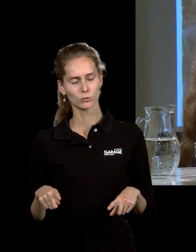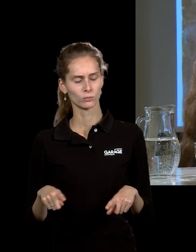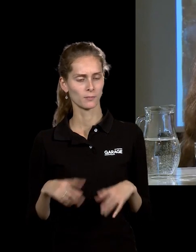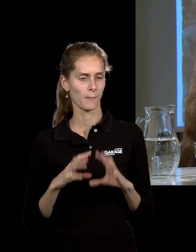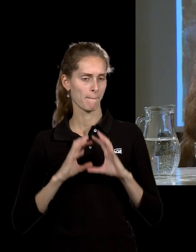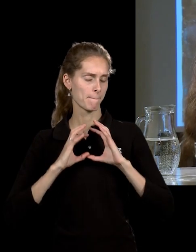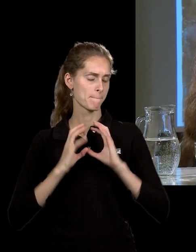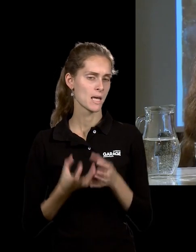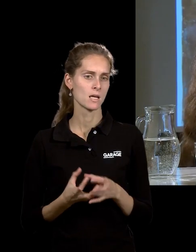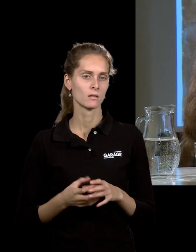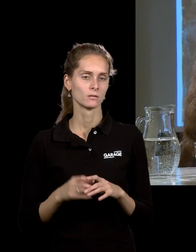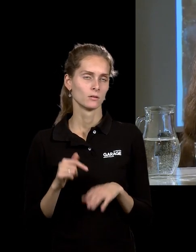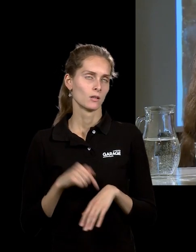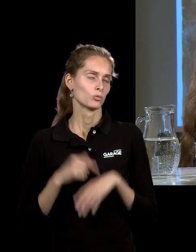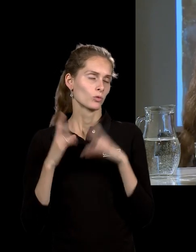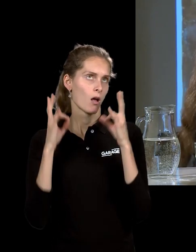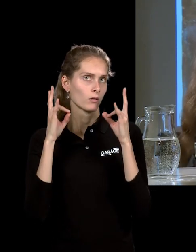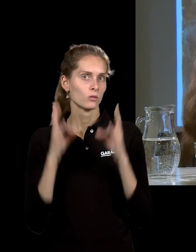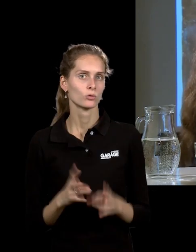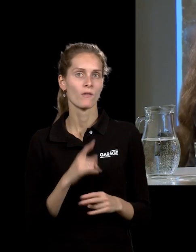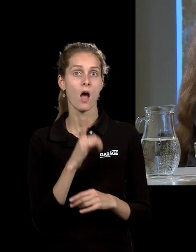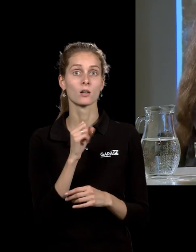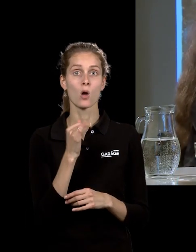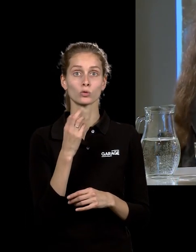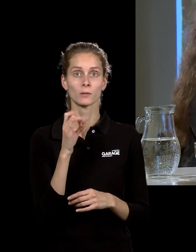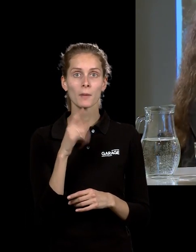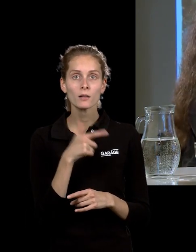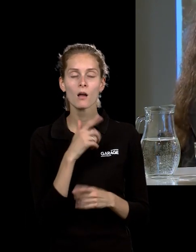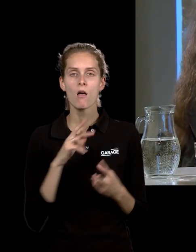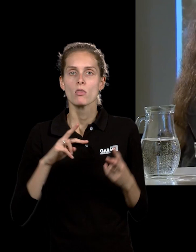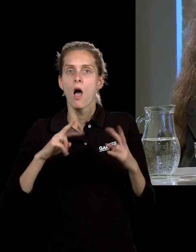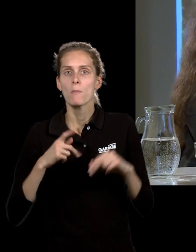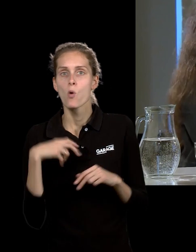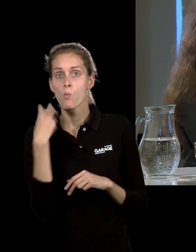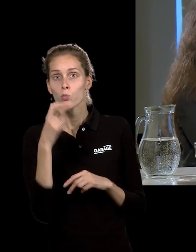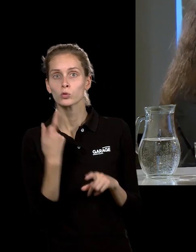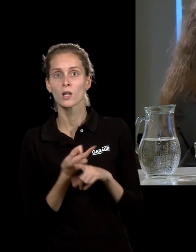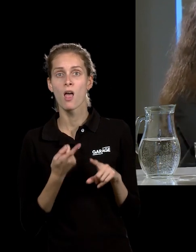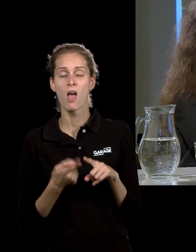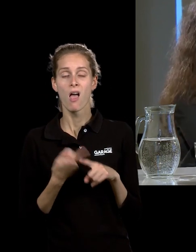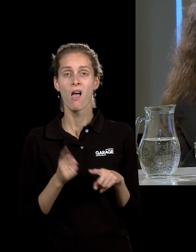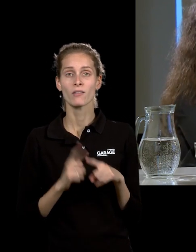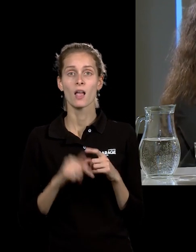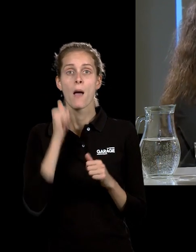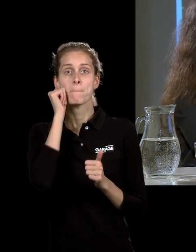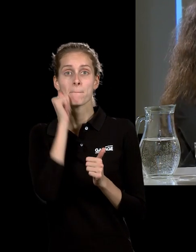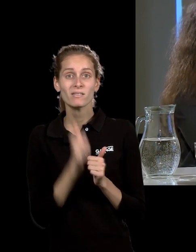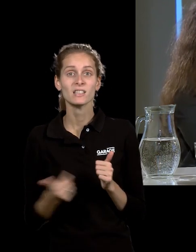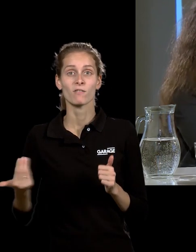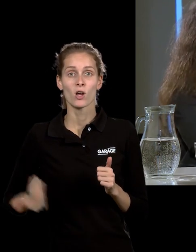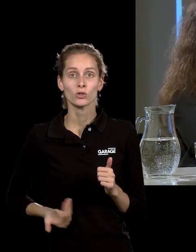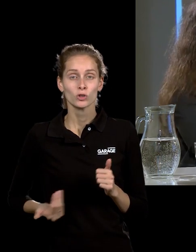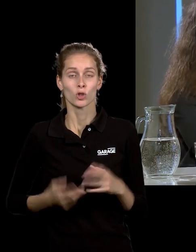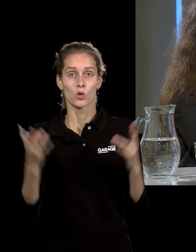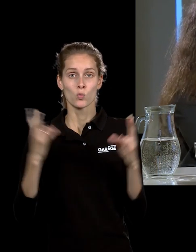У Раушенберга, наоборот, мусор — это повседневность, которую пора включить в искусство. Это та жизнь, которая вот кругом кипит, да,